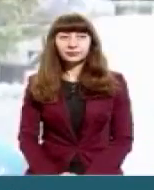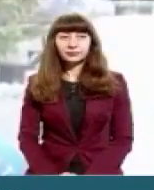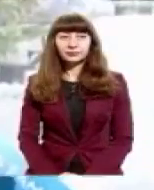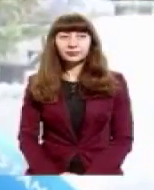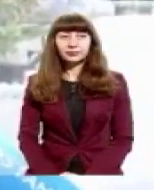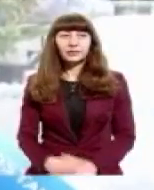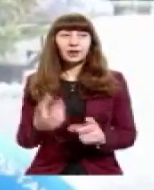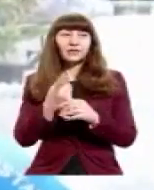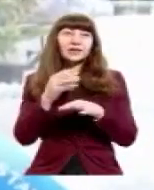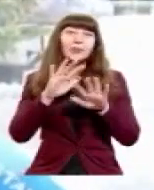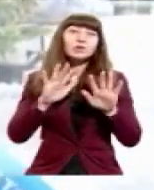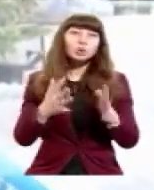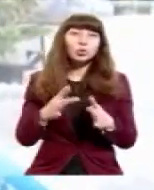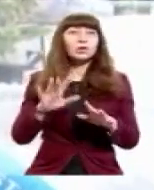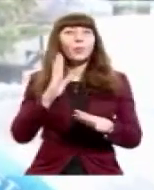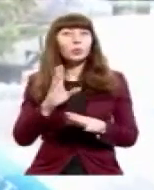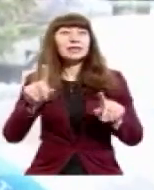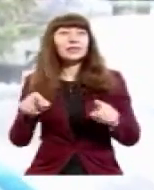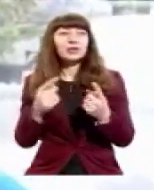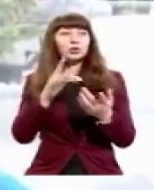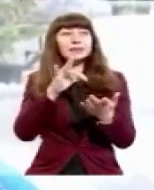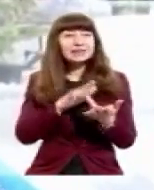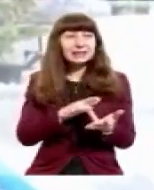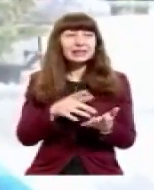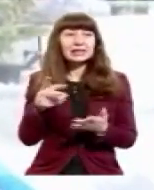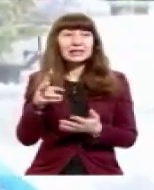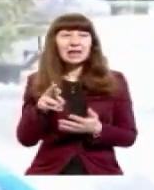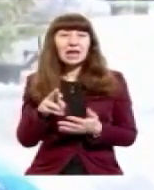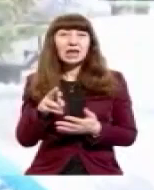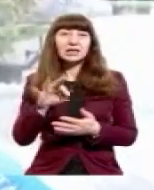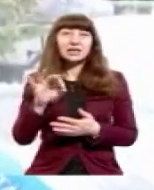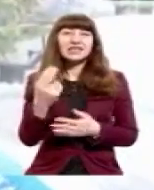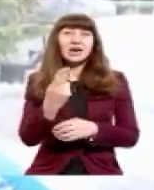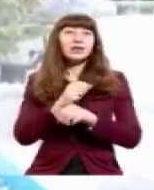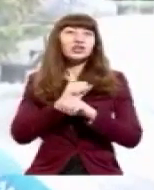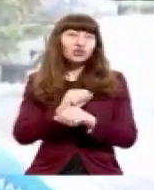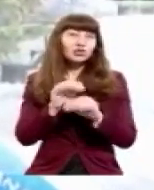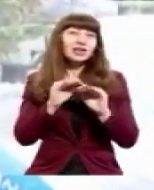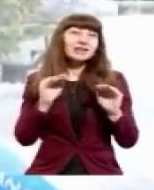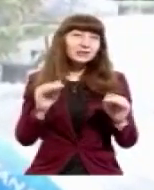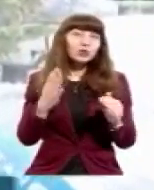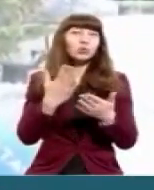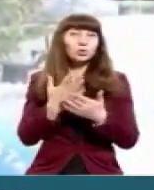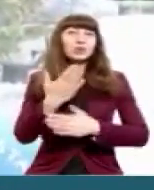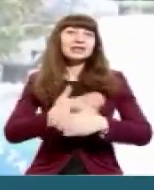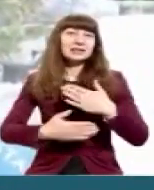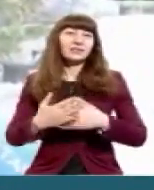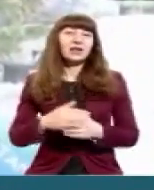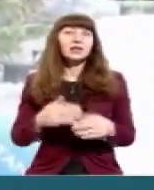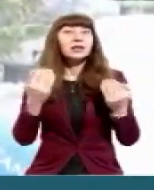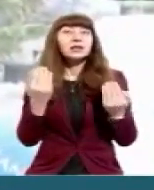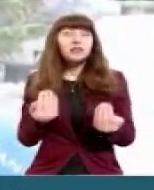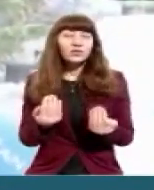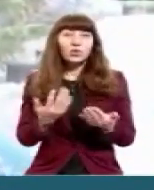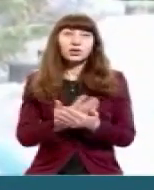В данном случае это будет реабилитационный центр для, по линии социальной защиты для детей с инвалидностью. Сегодня